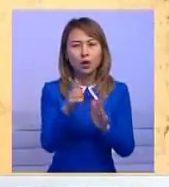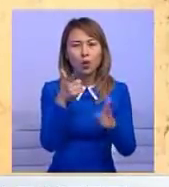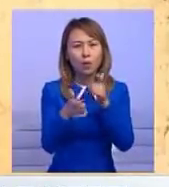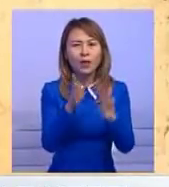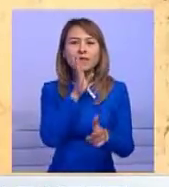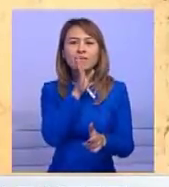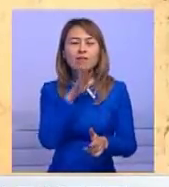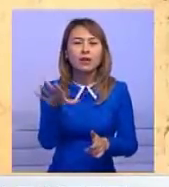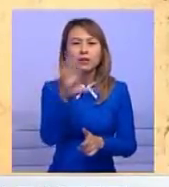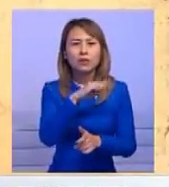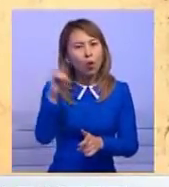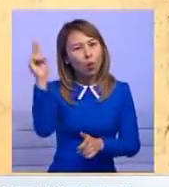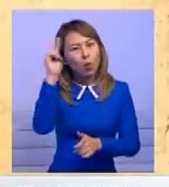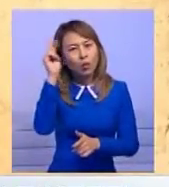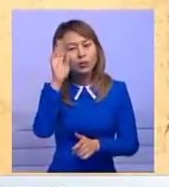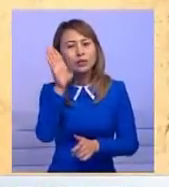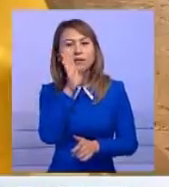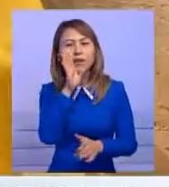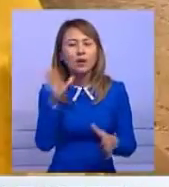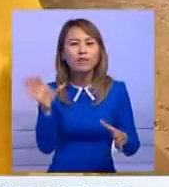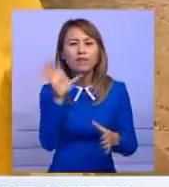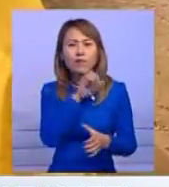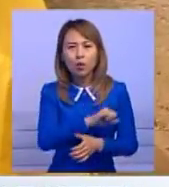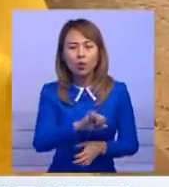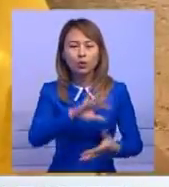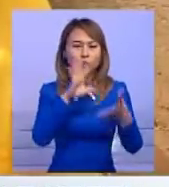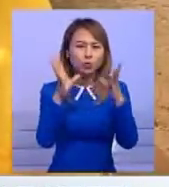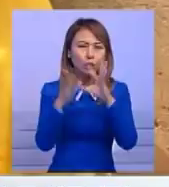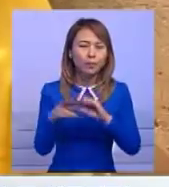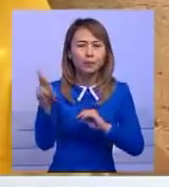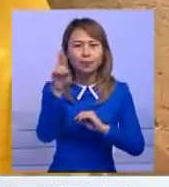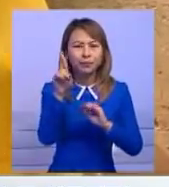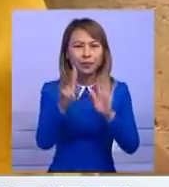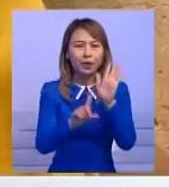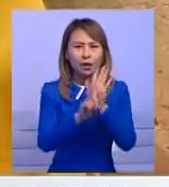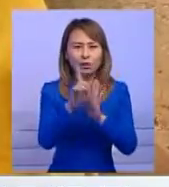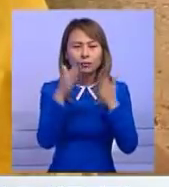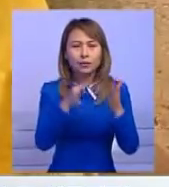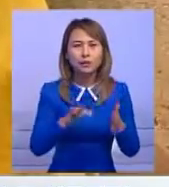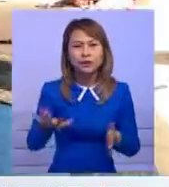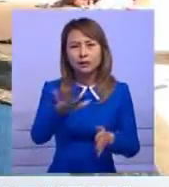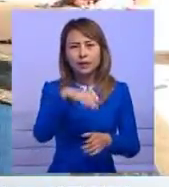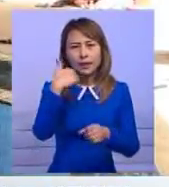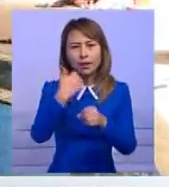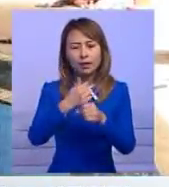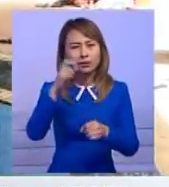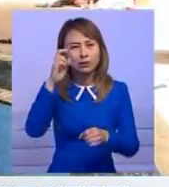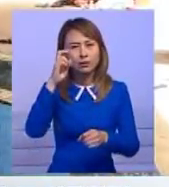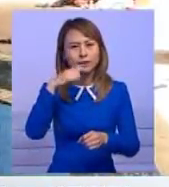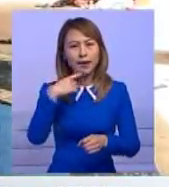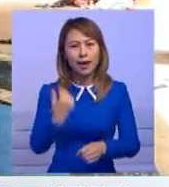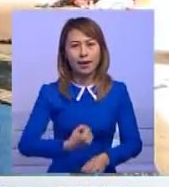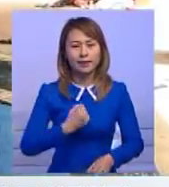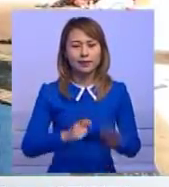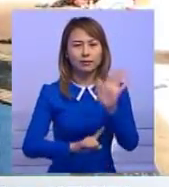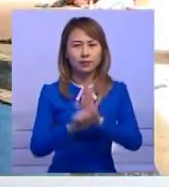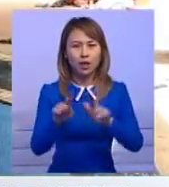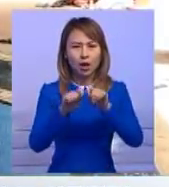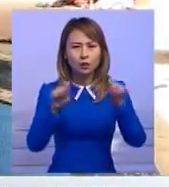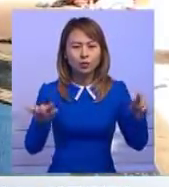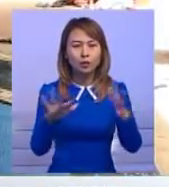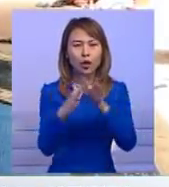оқушы қыздарды ұрлап кетті. Жергілікті тұрғындардың айтуынша, қаңтар айында бұл аймақтан билік әскері шығарылғалы